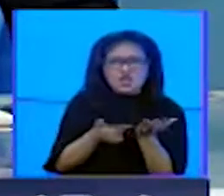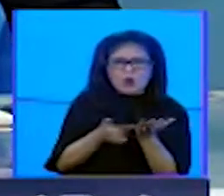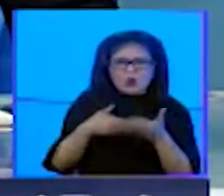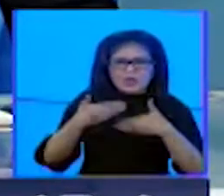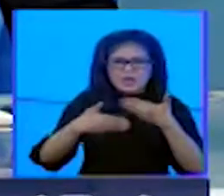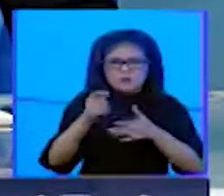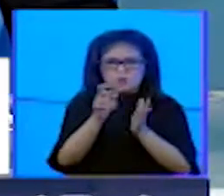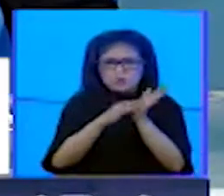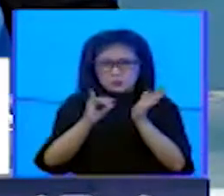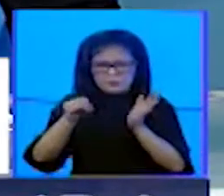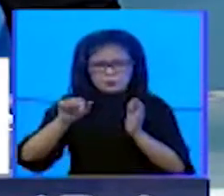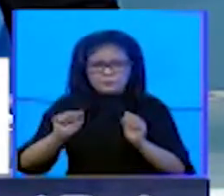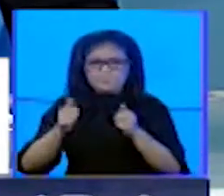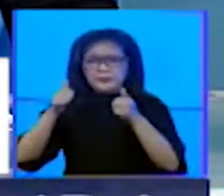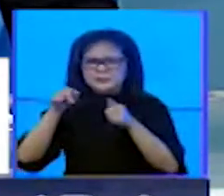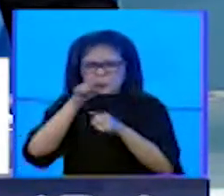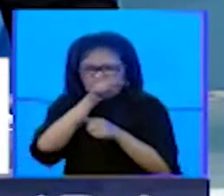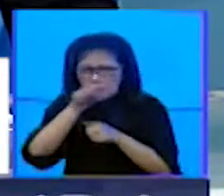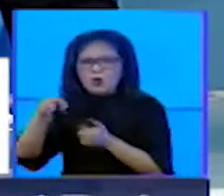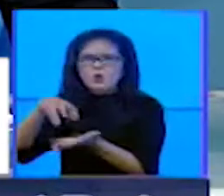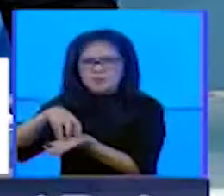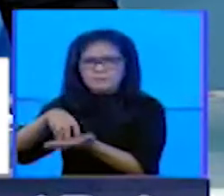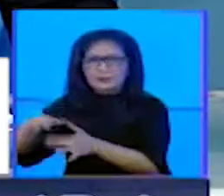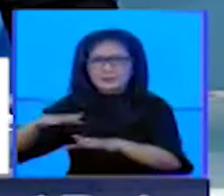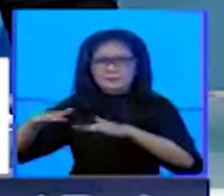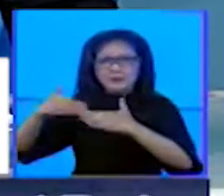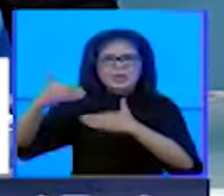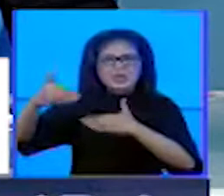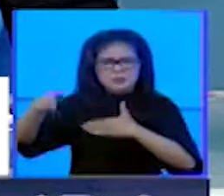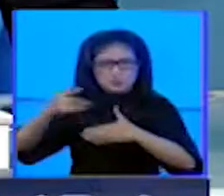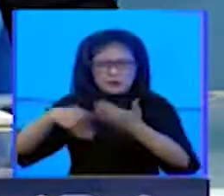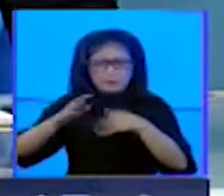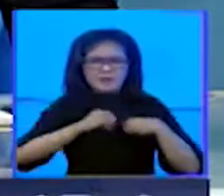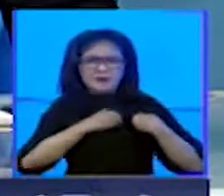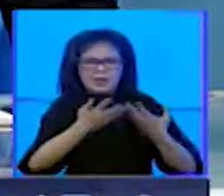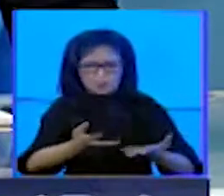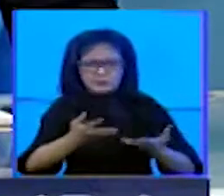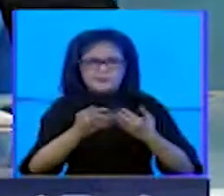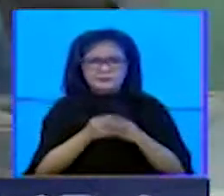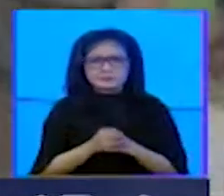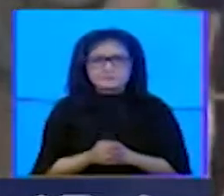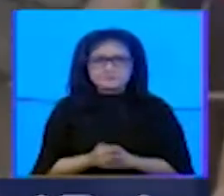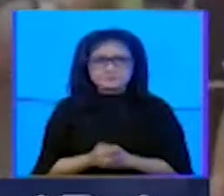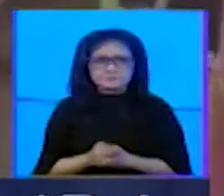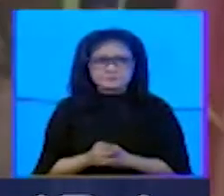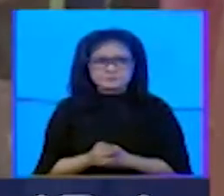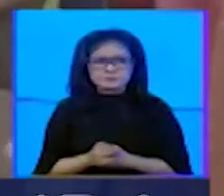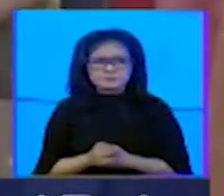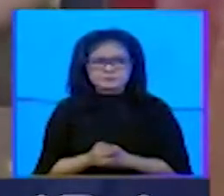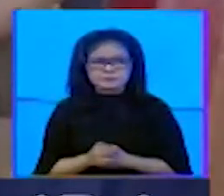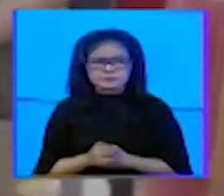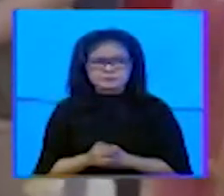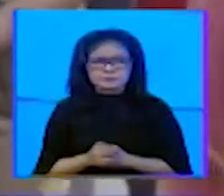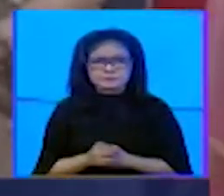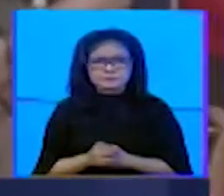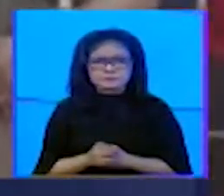lokasi terparah pasca gempa dan berikut perjalanan tim relawan FPI Umi Tatu Hai dengan Pak desa